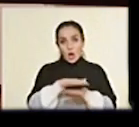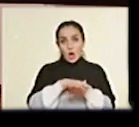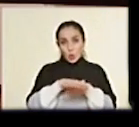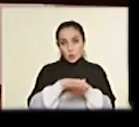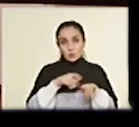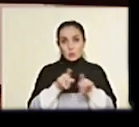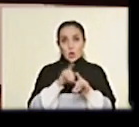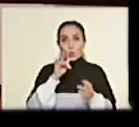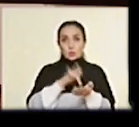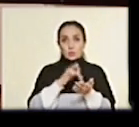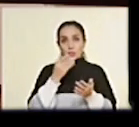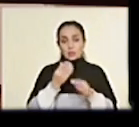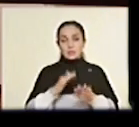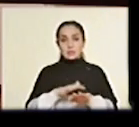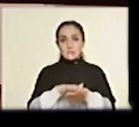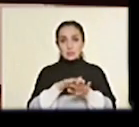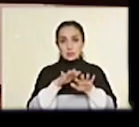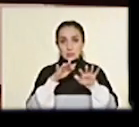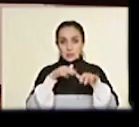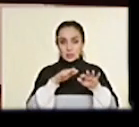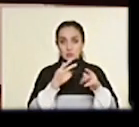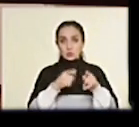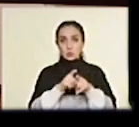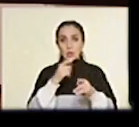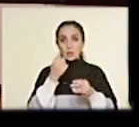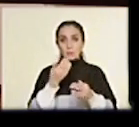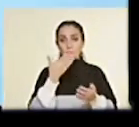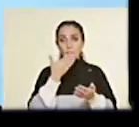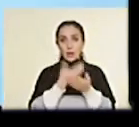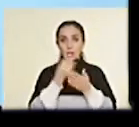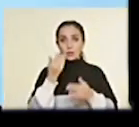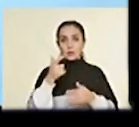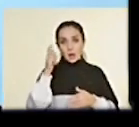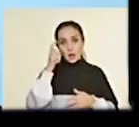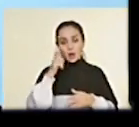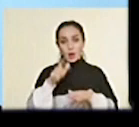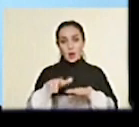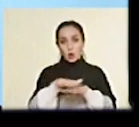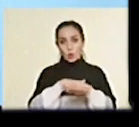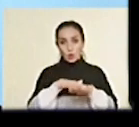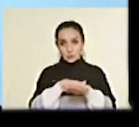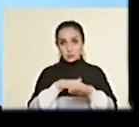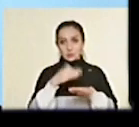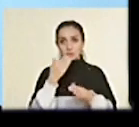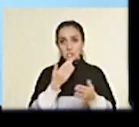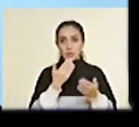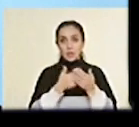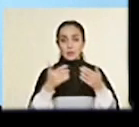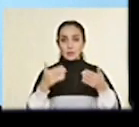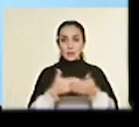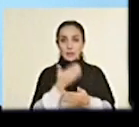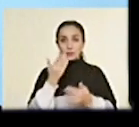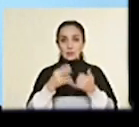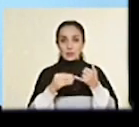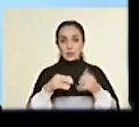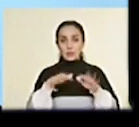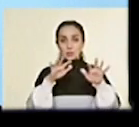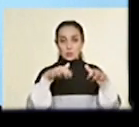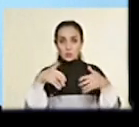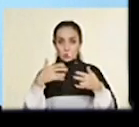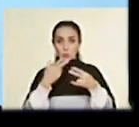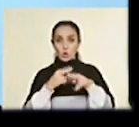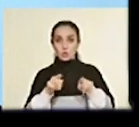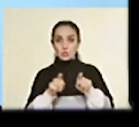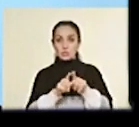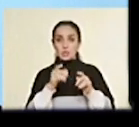dengizida qirg'oqlarda joylashgan mahalliy aholining demak, yangi yerlarini tortib olish